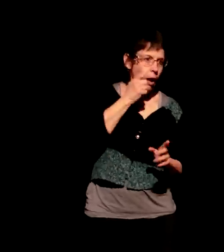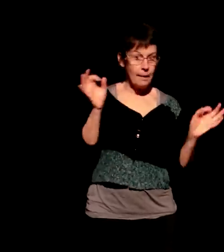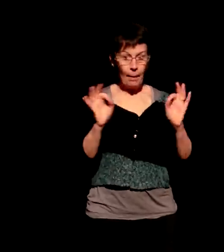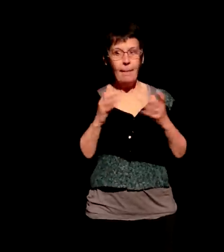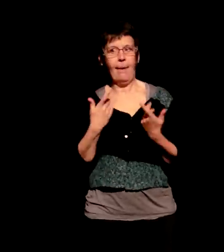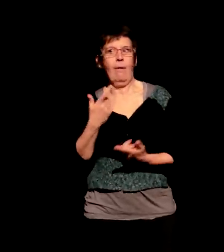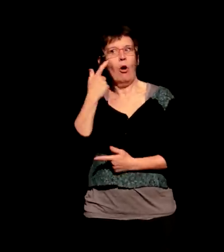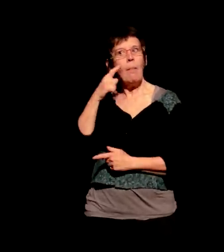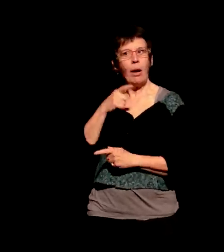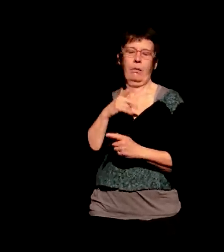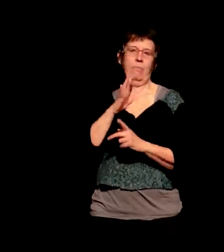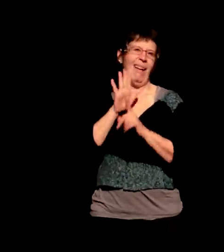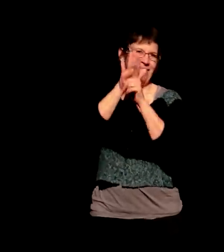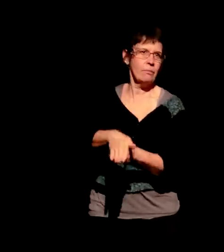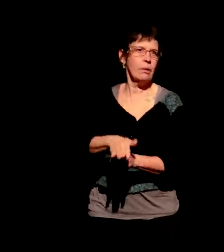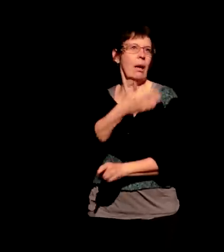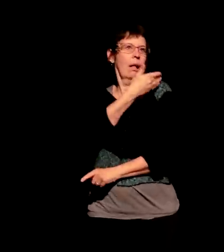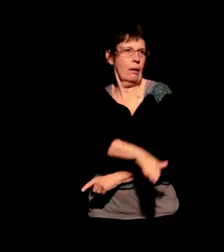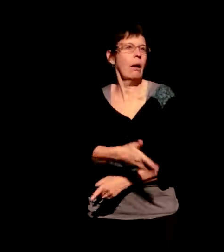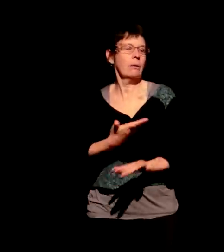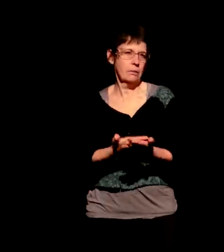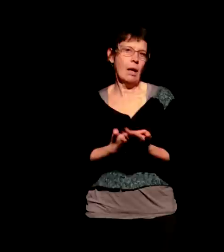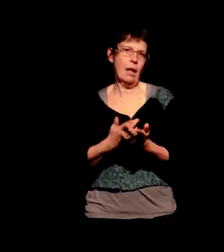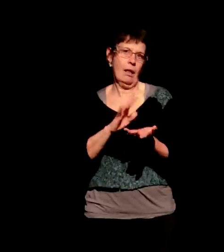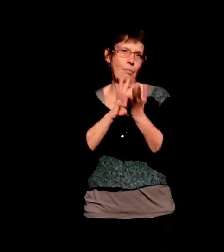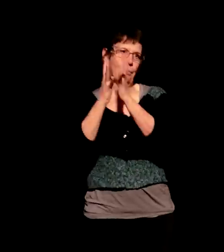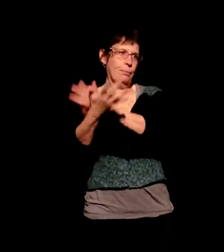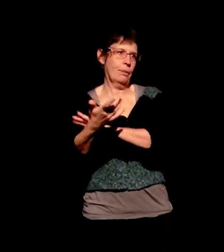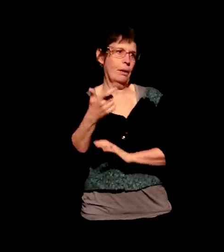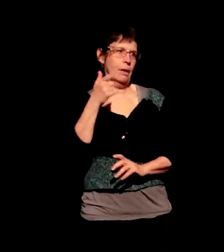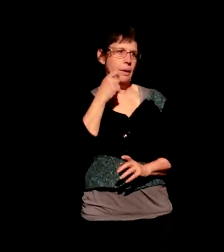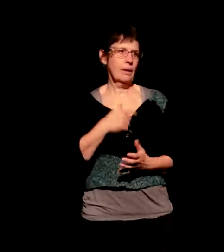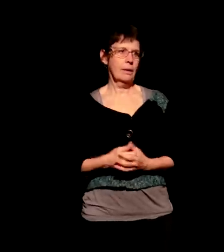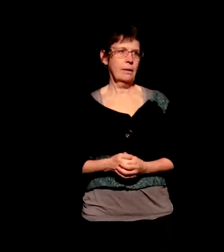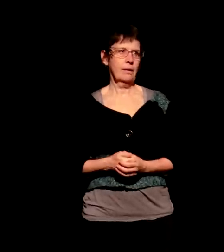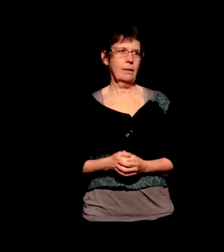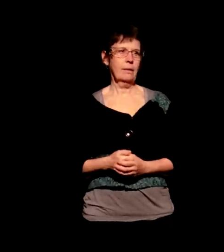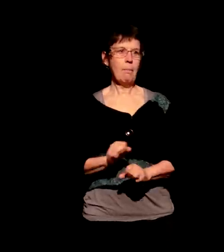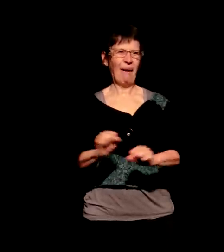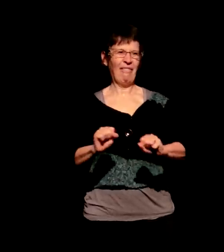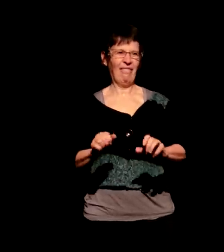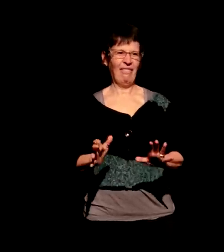de la discrimination. Donc il y a une deuxième définition qui est venue prendre le pas. Et souvent...